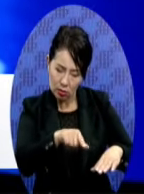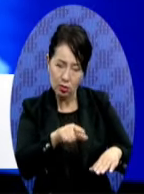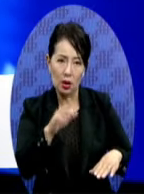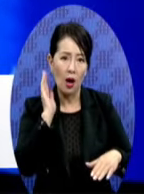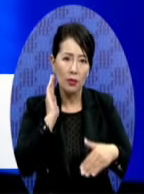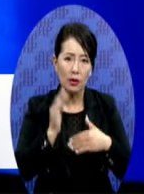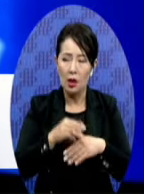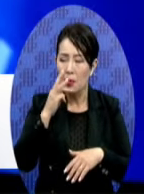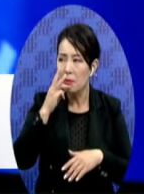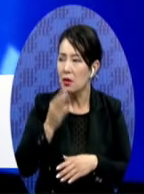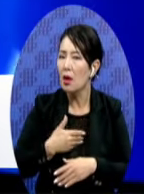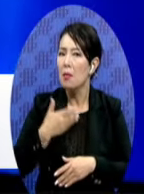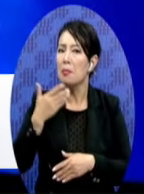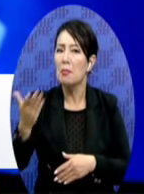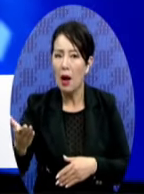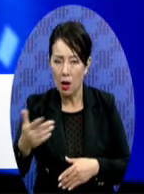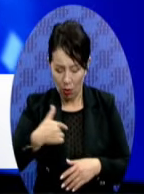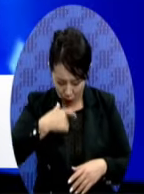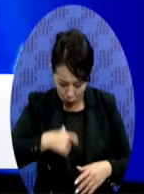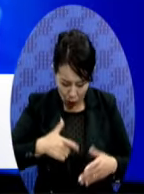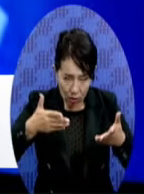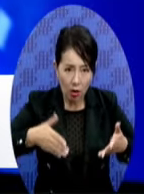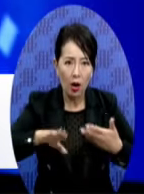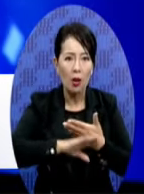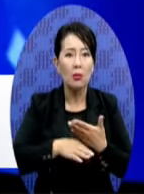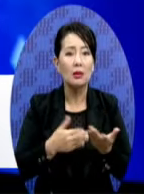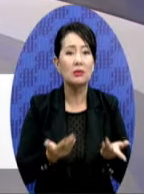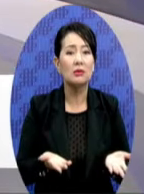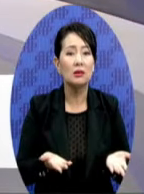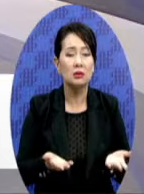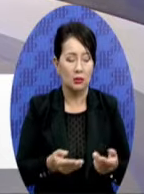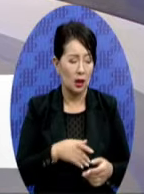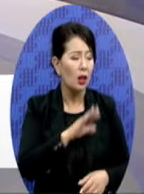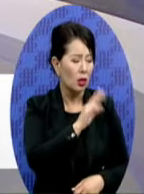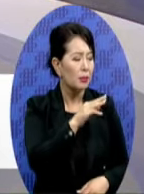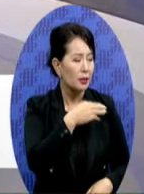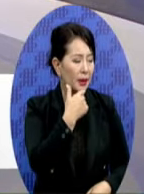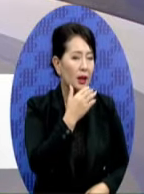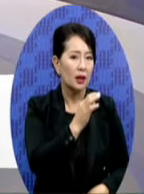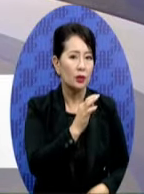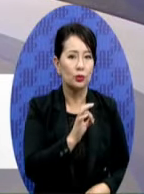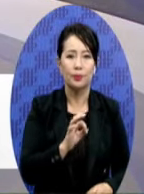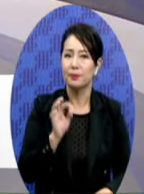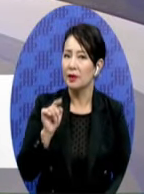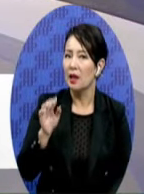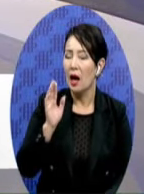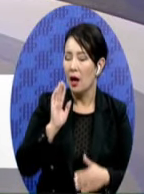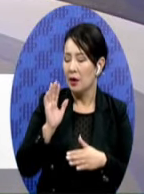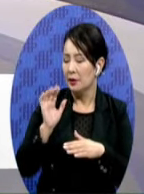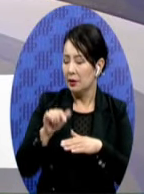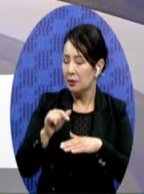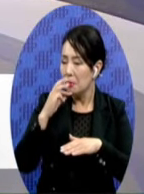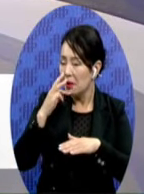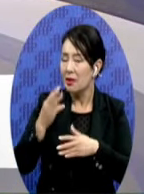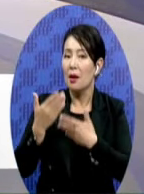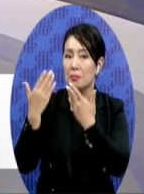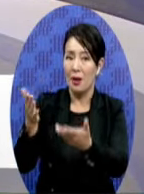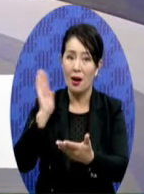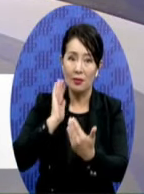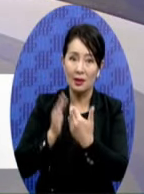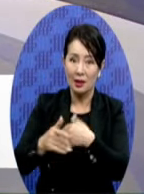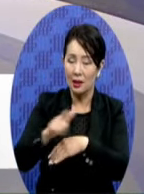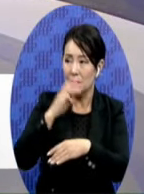мэдээлсэн иргэнийг яах вэ гэдэг асуудал бас энд яригдахгүй байх шиг байна л дээ. Яг зөв. Тэгэхээр одоо ингээд тухайн авилгатай тэмцэх газарт ингээд мэдээлэлээ өгчлөө. За